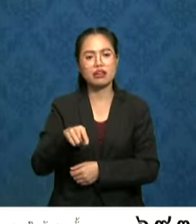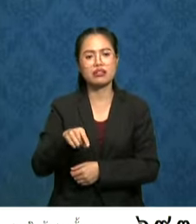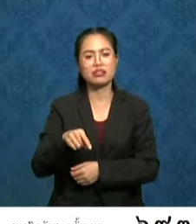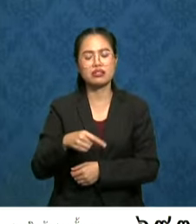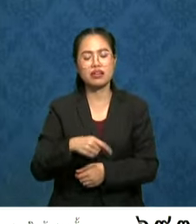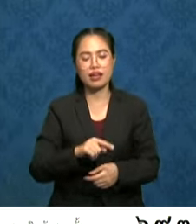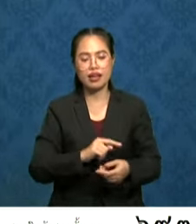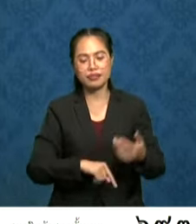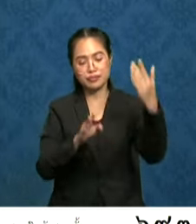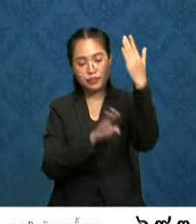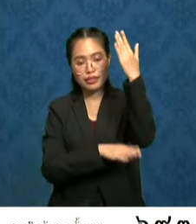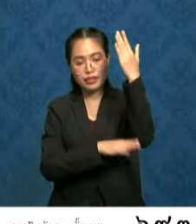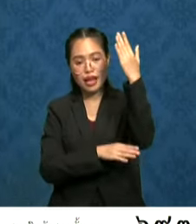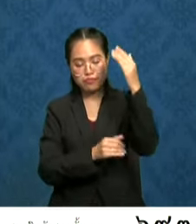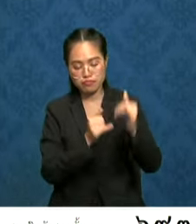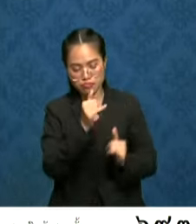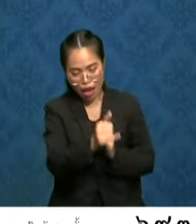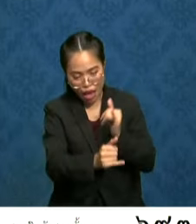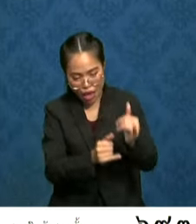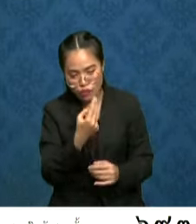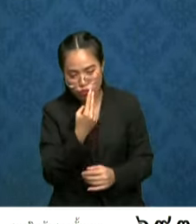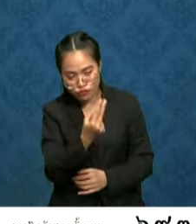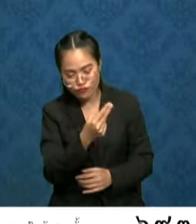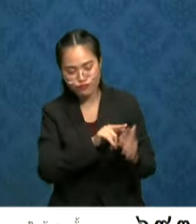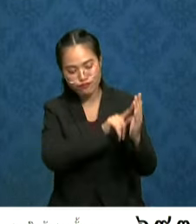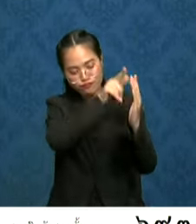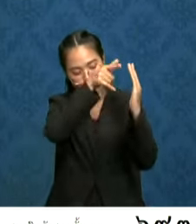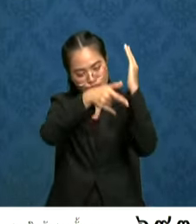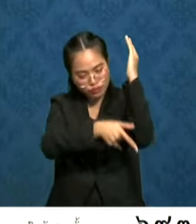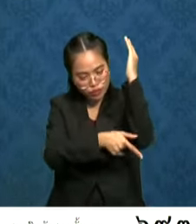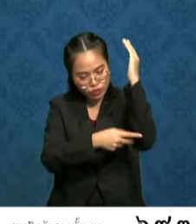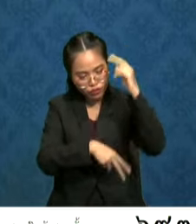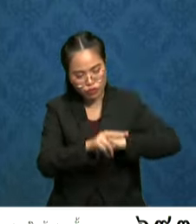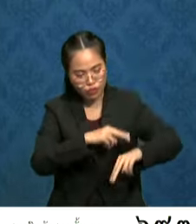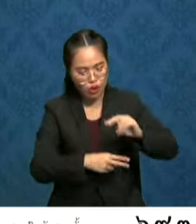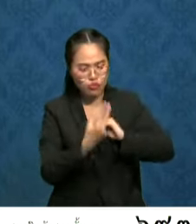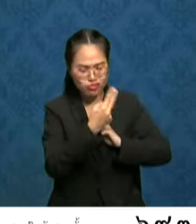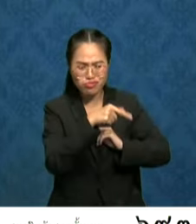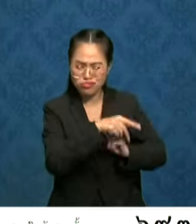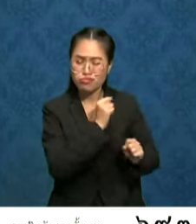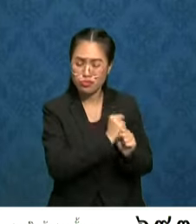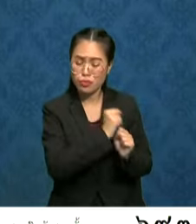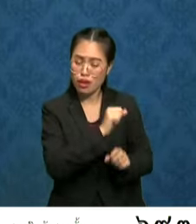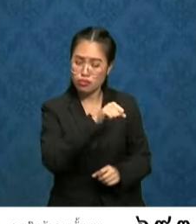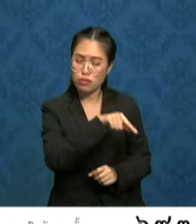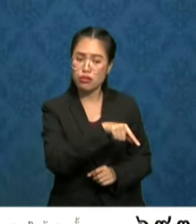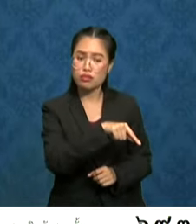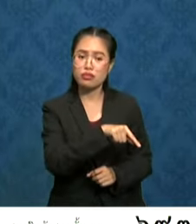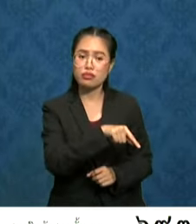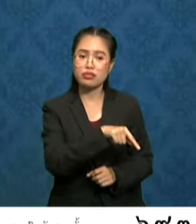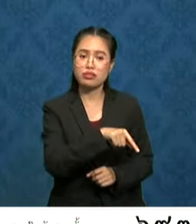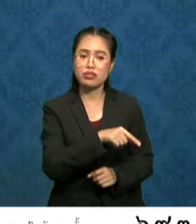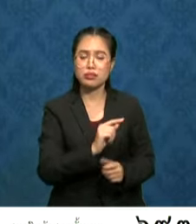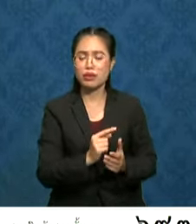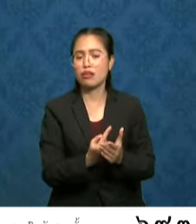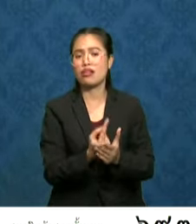พื้นที่ 3จังหวัดชายแดนใต้ค่ะเราก็เพิ่งคิดว่าการลงพื้นที่นี่ก็ก็นับเป็นงานนะคะมันนับเป็นผลงานถึงแม้ว่าท่านจะเป็นอาจจะเป็น